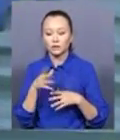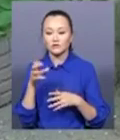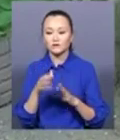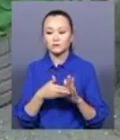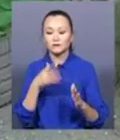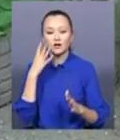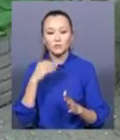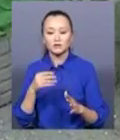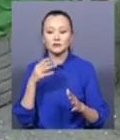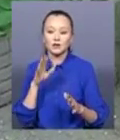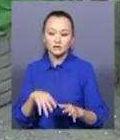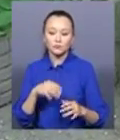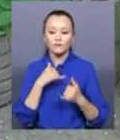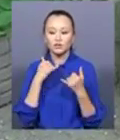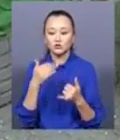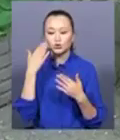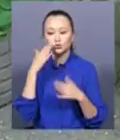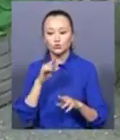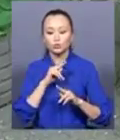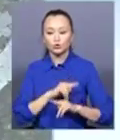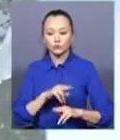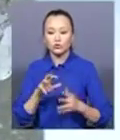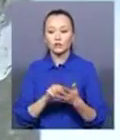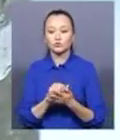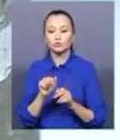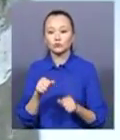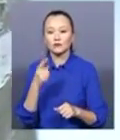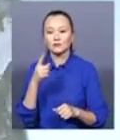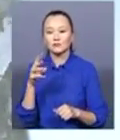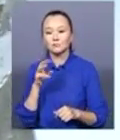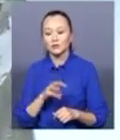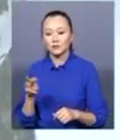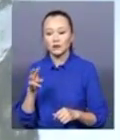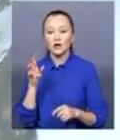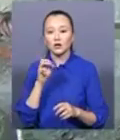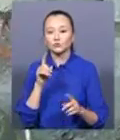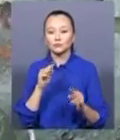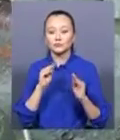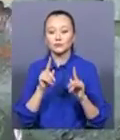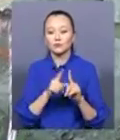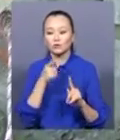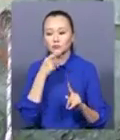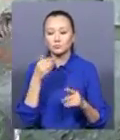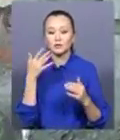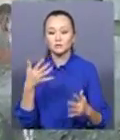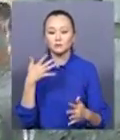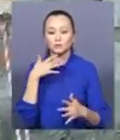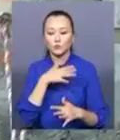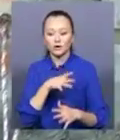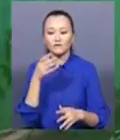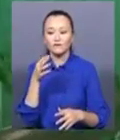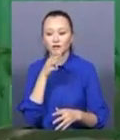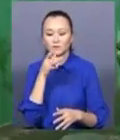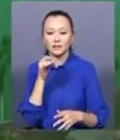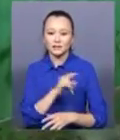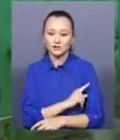Поэтому чистоту на детской площадке постоянно поддерживает Инна с мужем. Семья говорит, что были бы рады любой помощи. Они призывают алматинцев